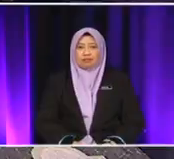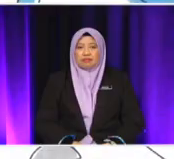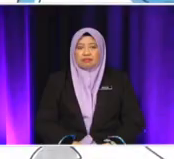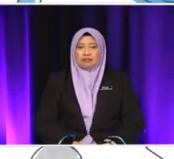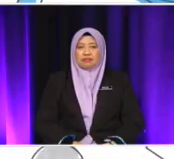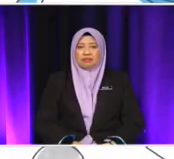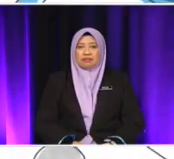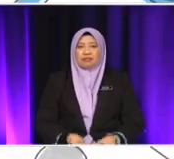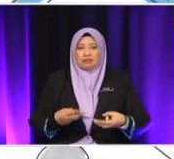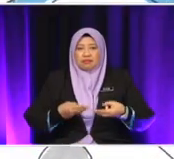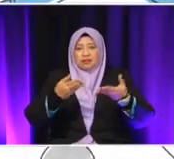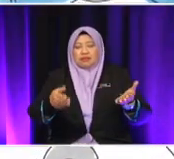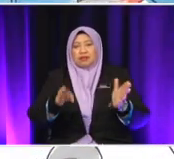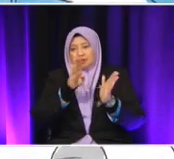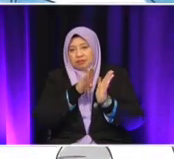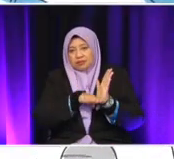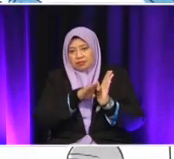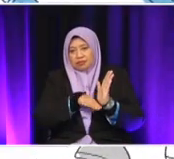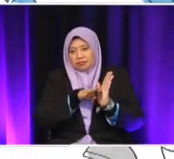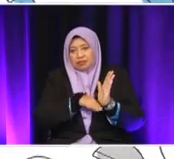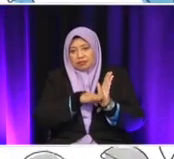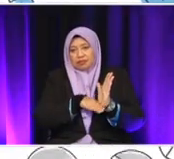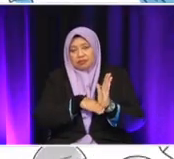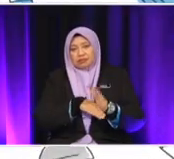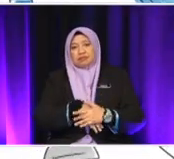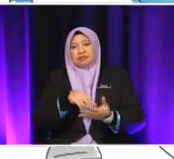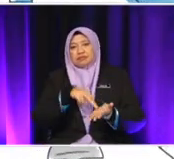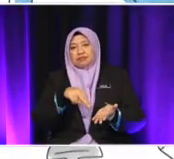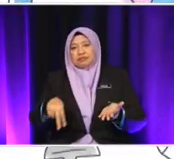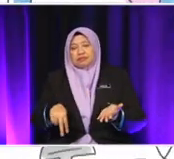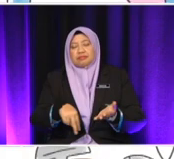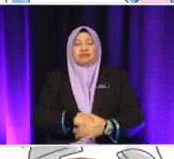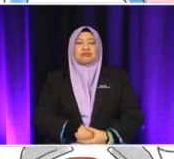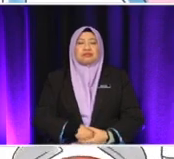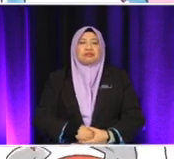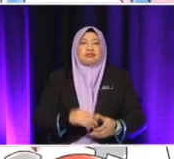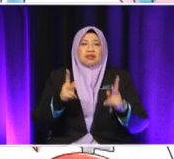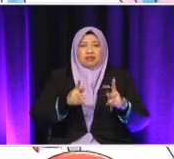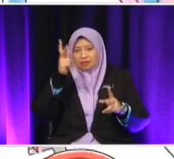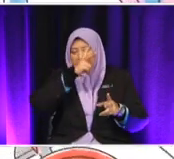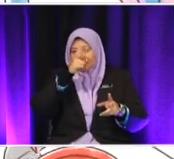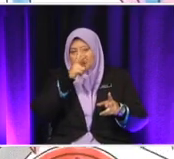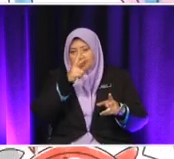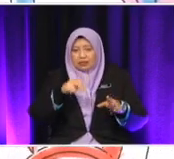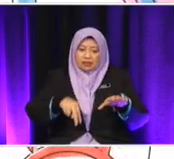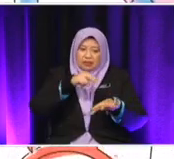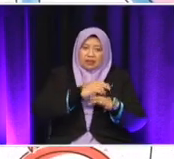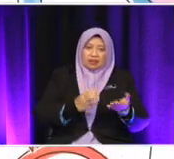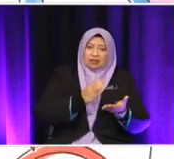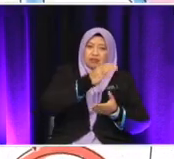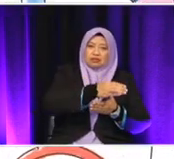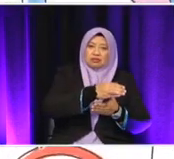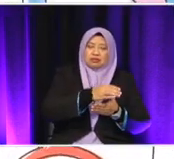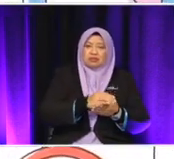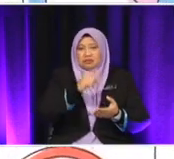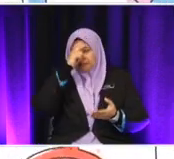penawaran menurun Oke penawaran menaikkan Cukai keuntungan Syarikat Kenapa penawaran